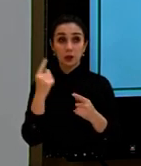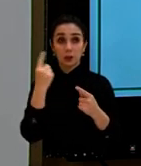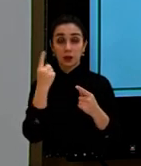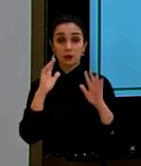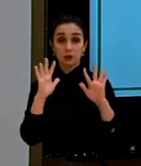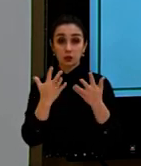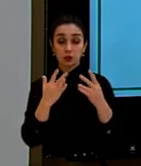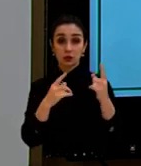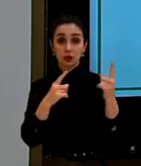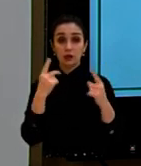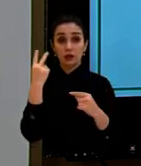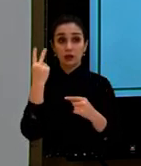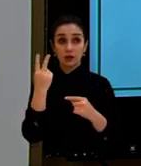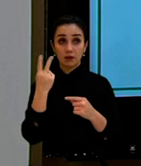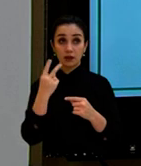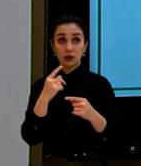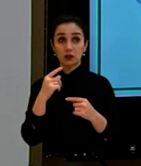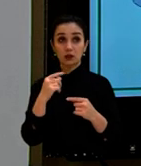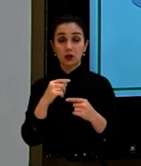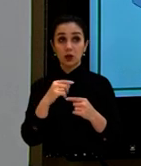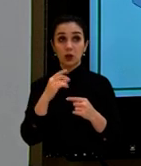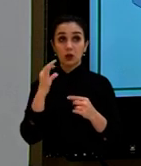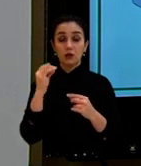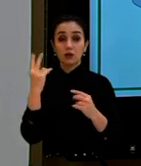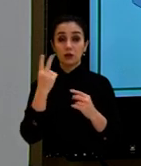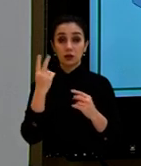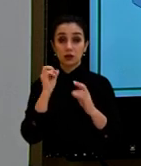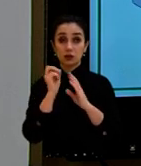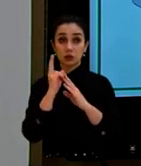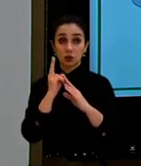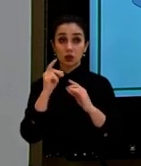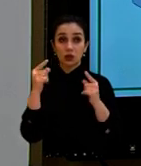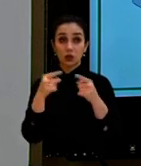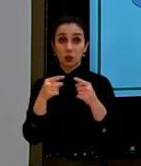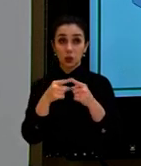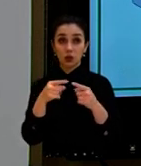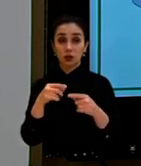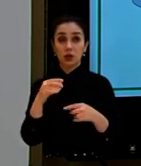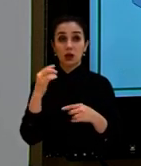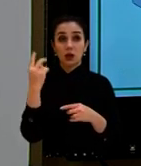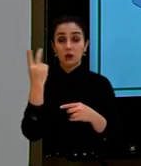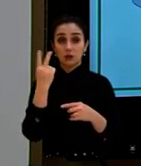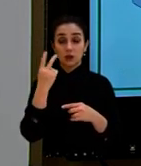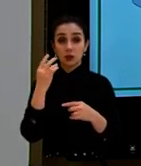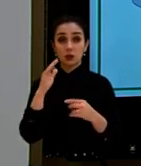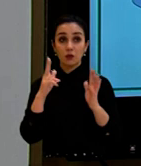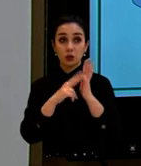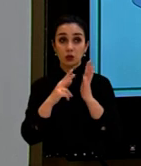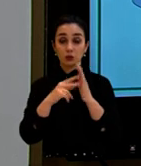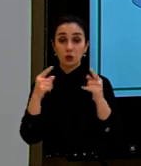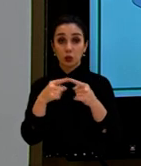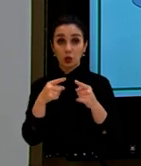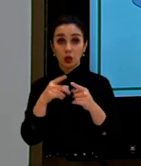первом случае квадрат. Во втором случае 12-угольник, в третьем случае